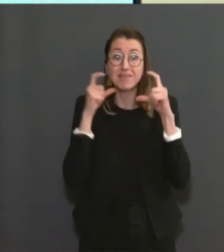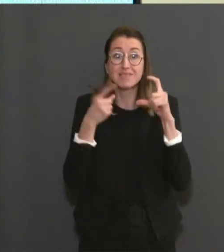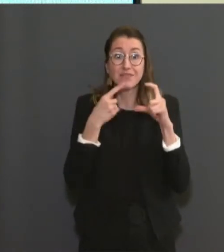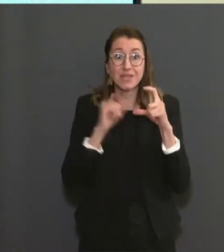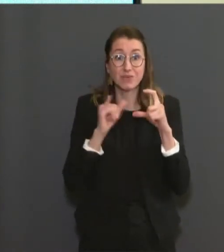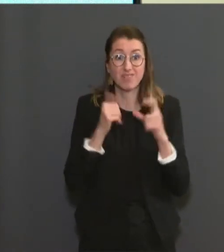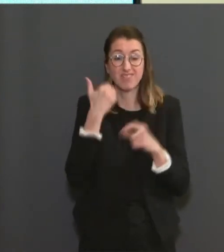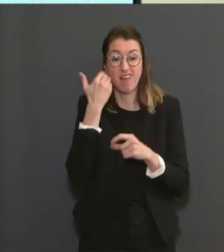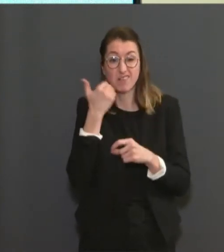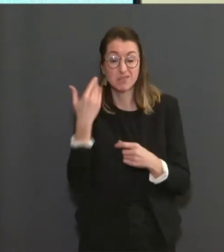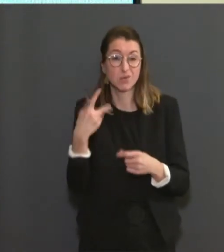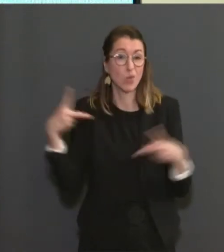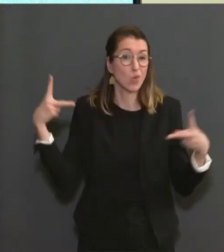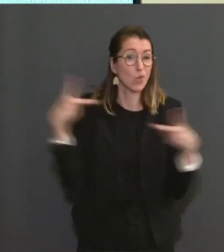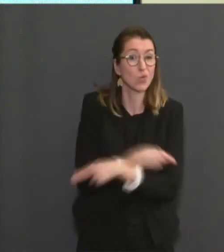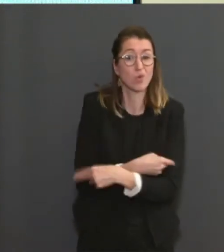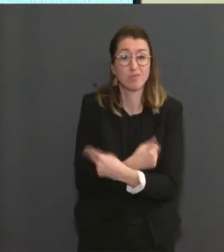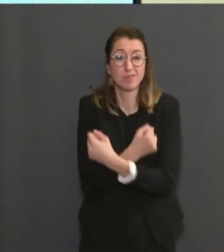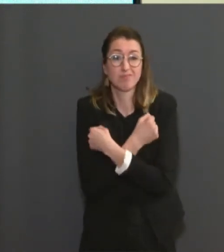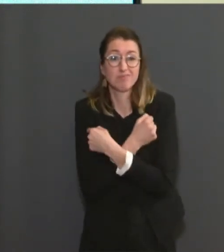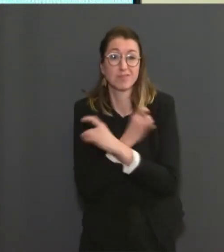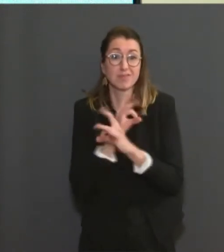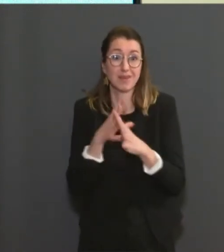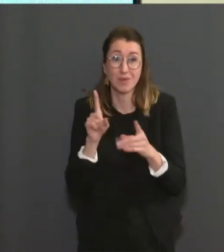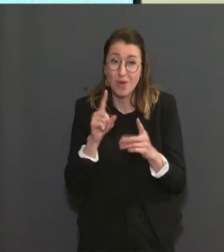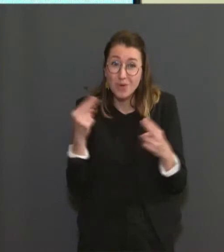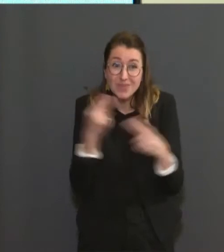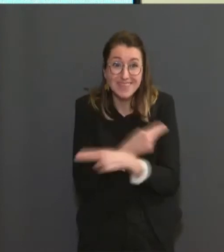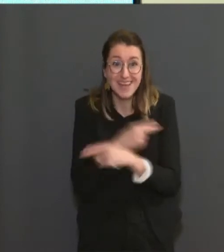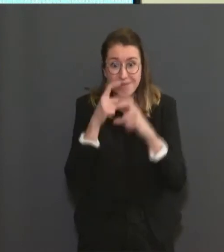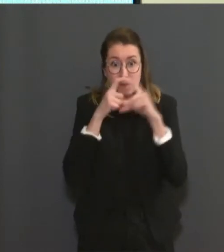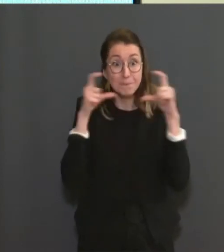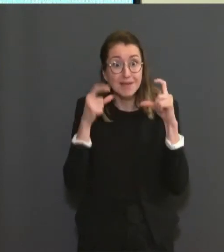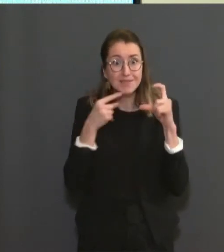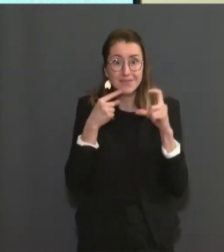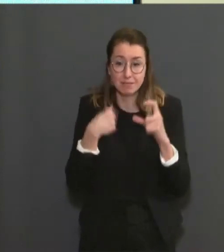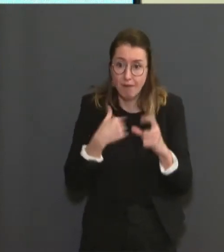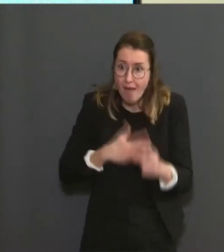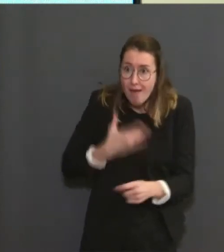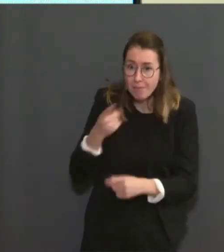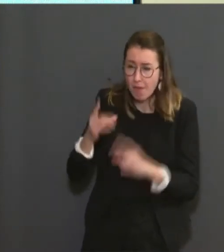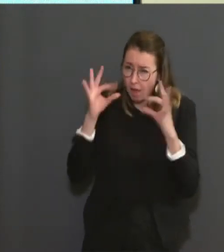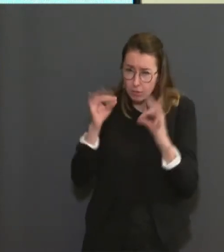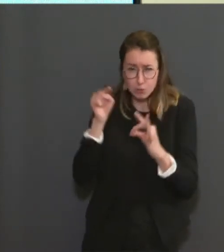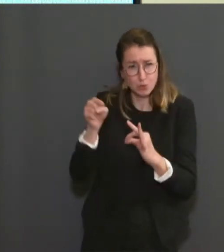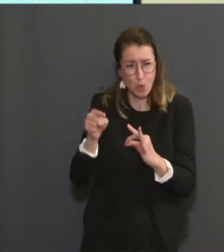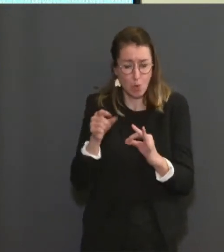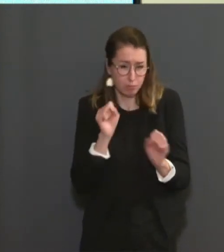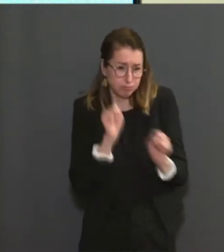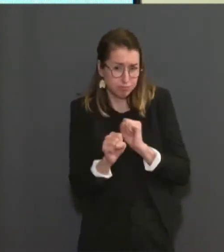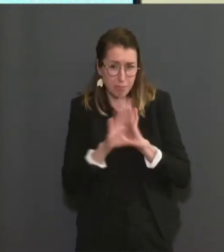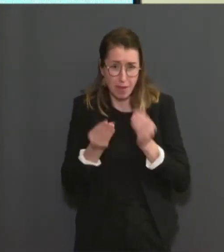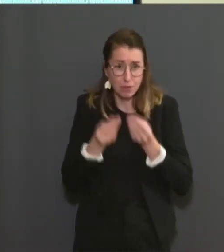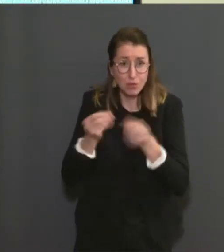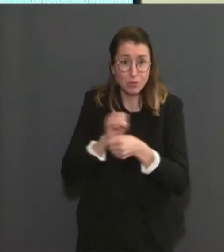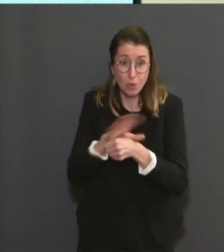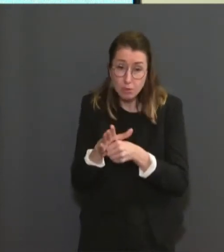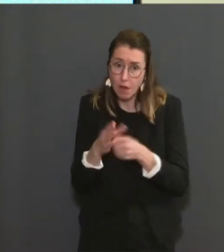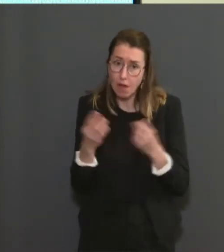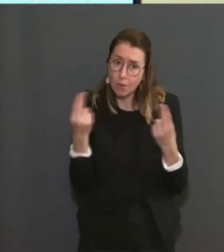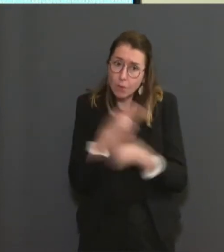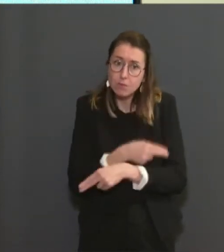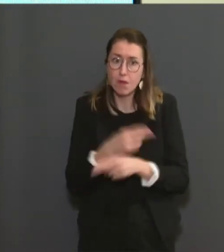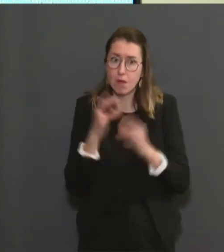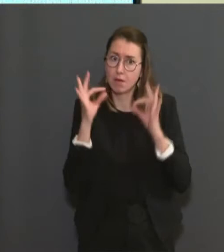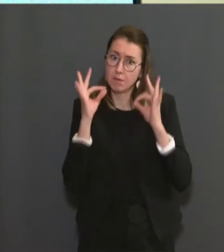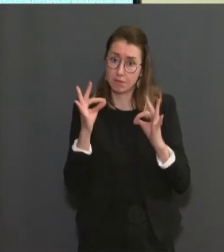qui démontrera qu'on fait attention justement et que l'affection est partagée parce que dans l'affection, il y a aussi précaution.